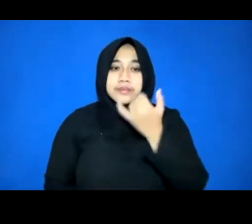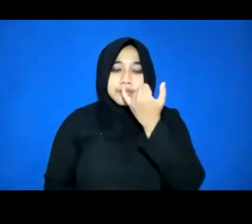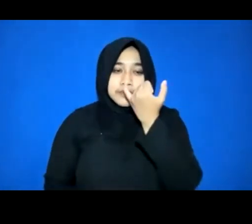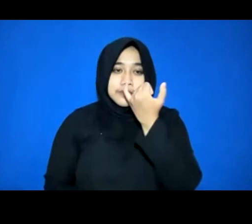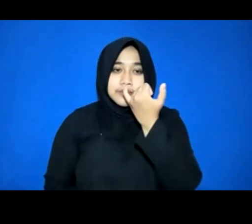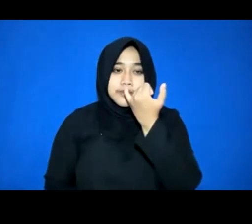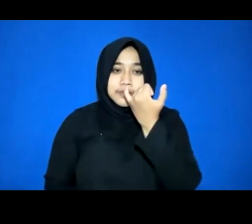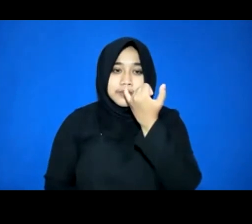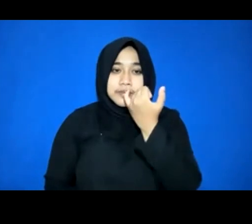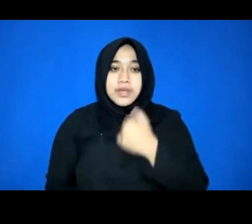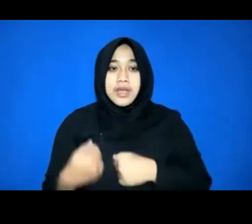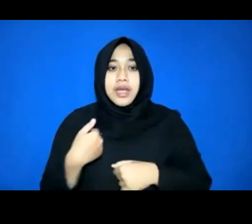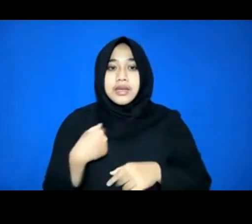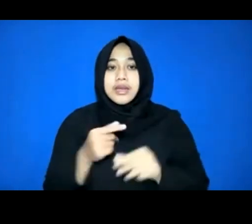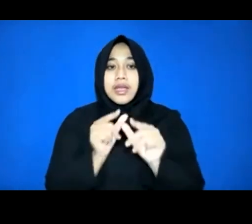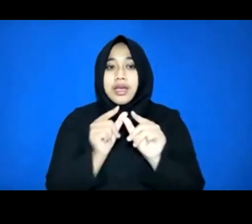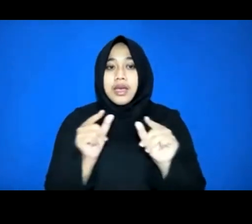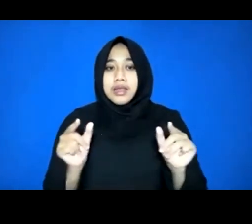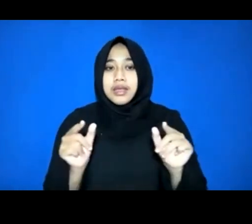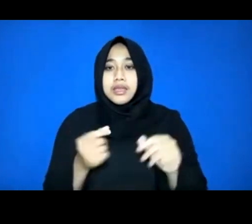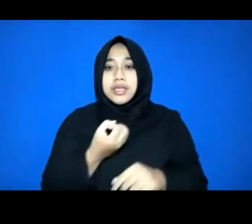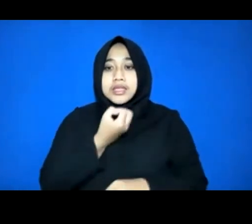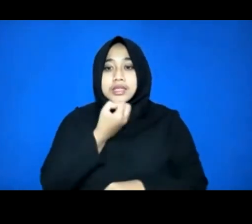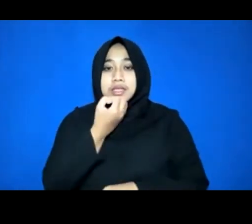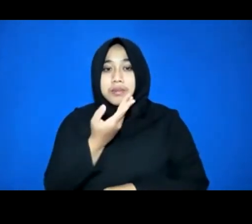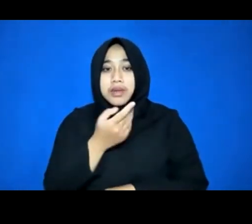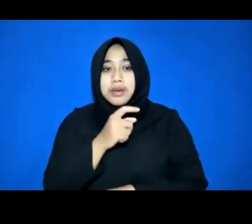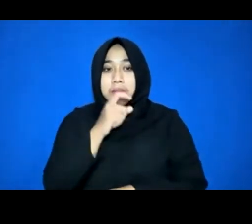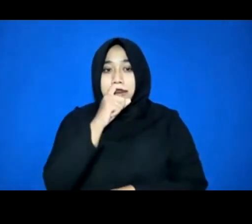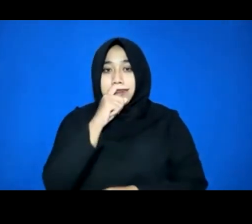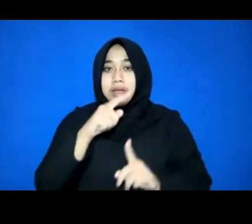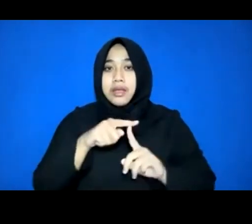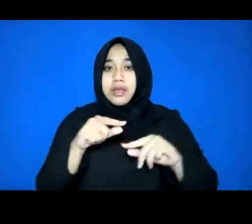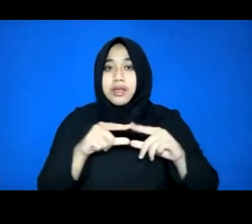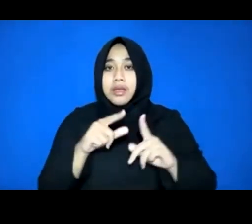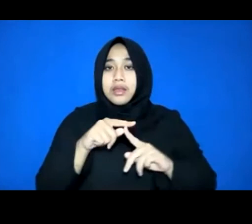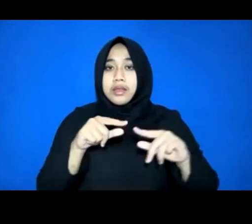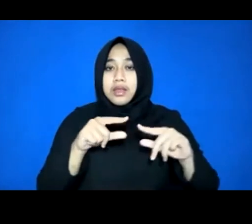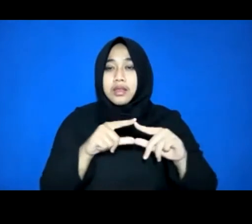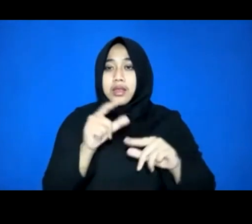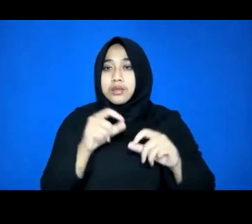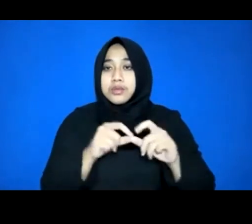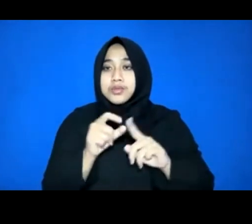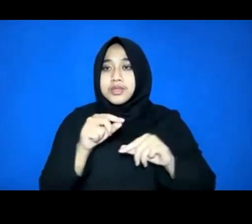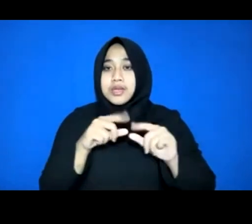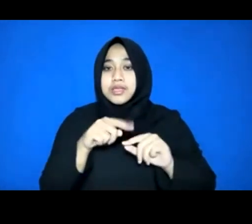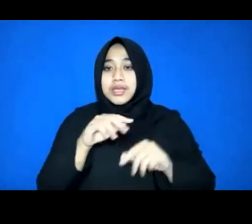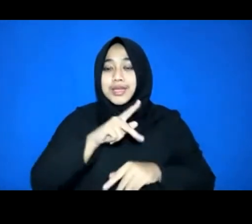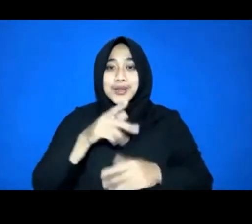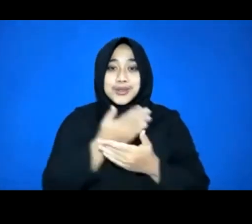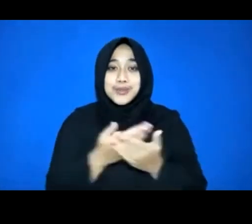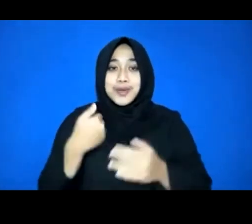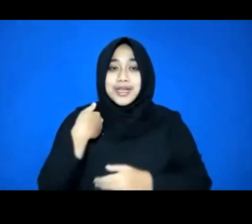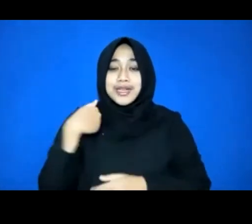mungkin ada kata-kata yang ingin disampaikan oleh Pak Tata Sudrajat kepada kita semua yang ada di